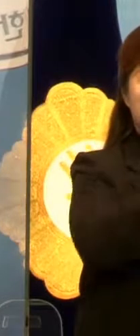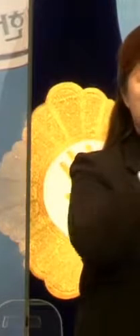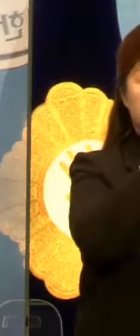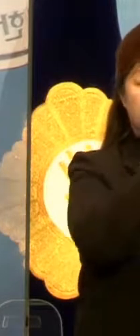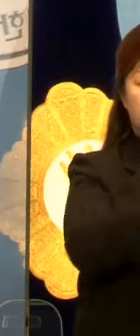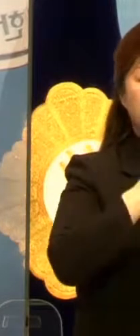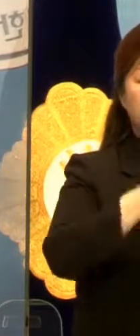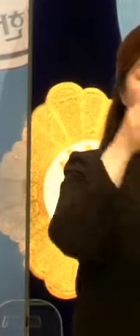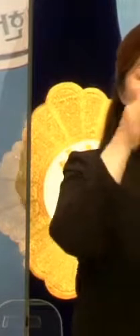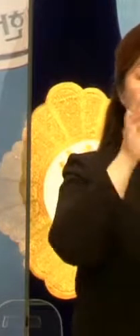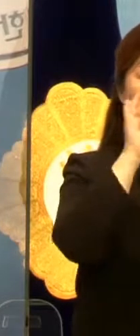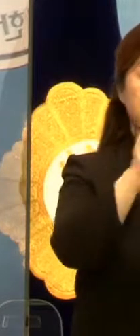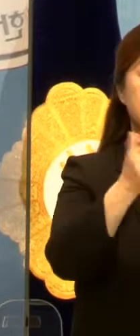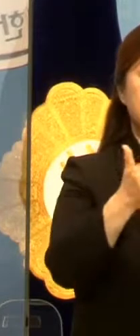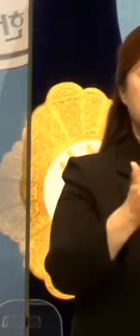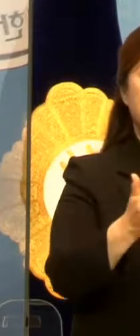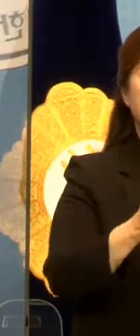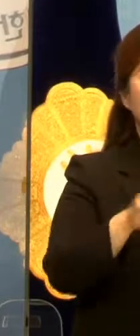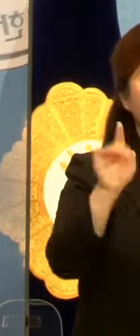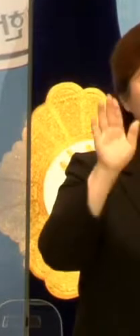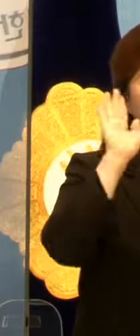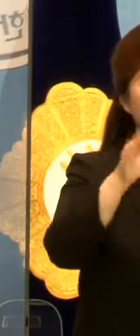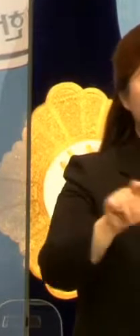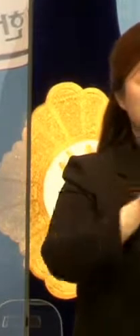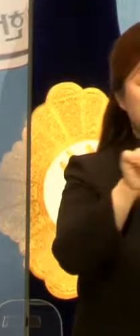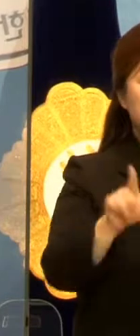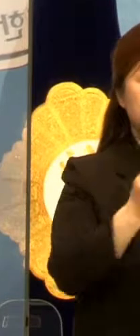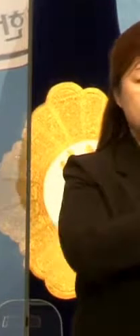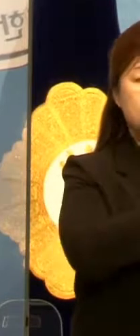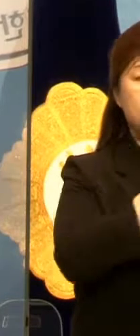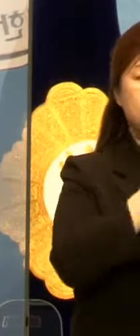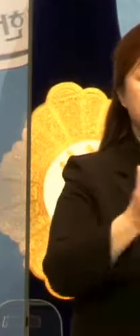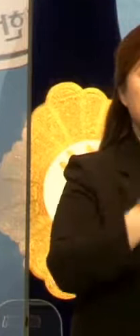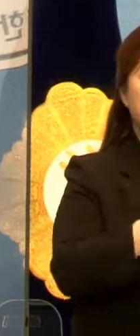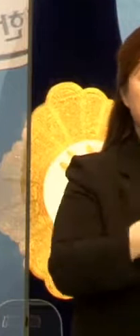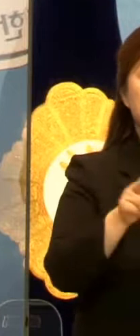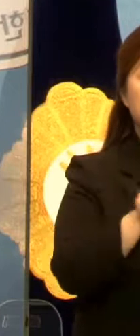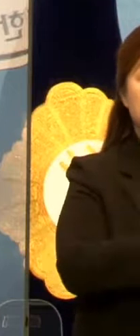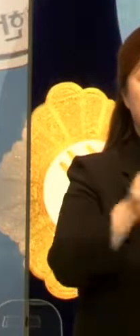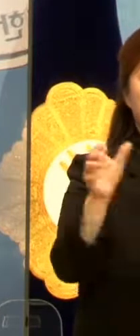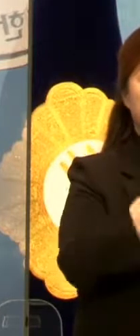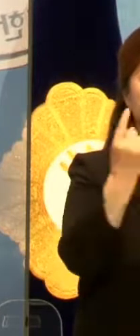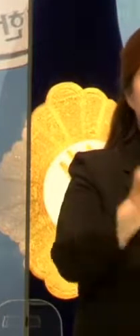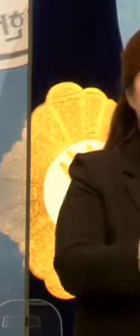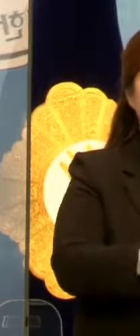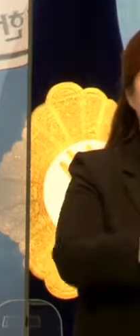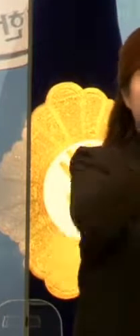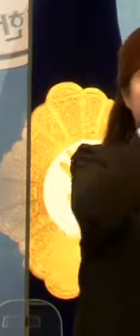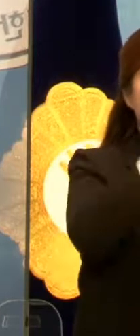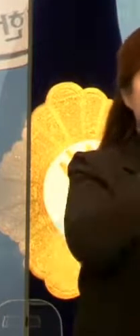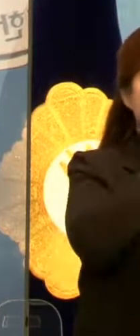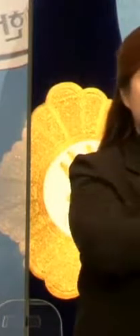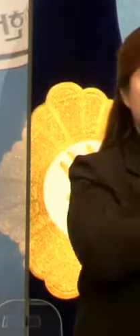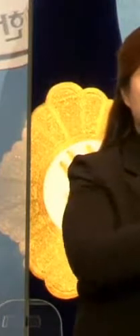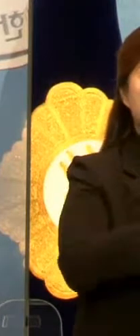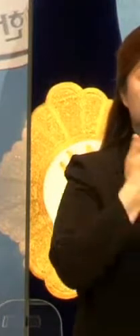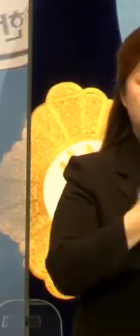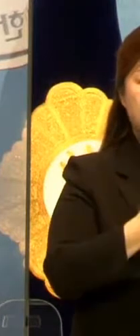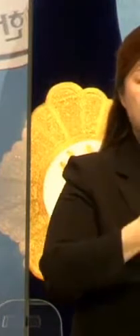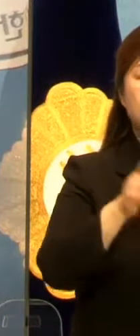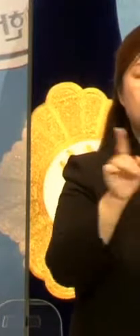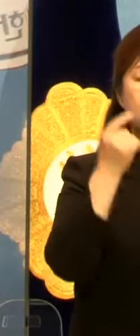보고 있지 않습니다 아까 미래사회를 준비할 수 있는 총열 아젠다 들을 가지고 와서 정말 청년들에게 실질적으로 도움이 될 수 있는 게